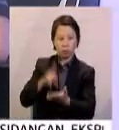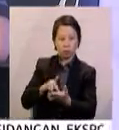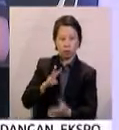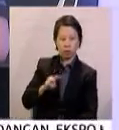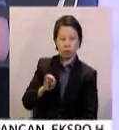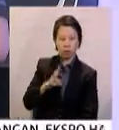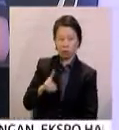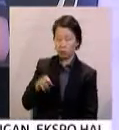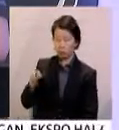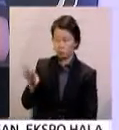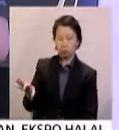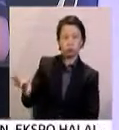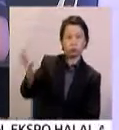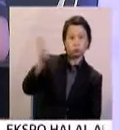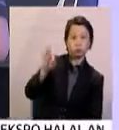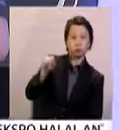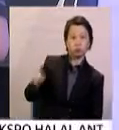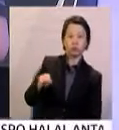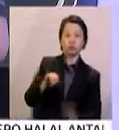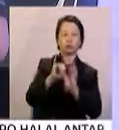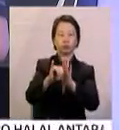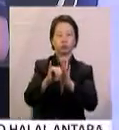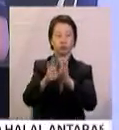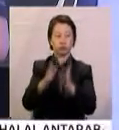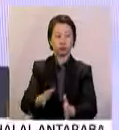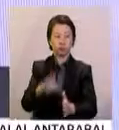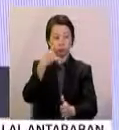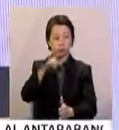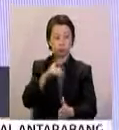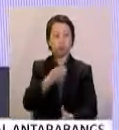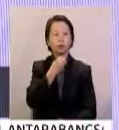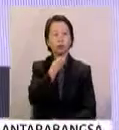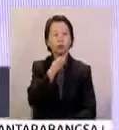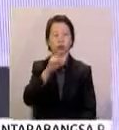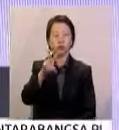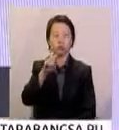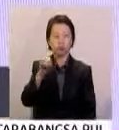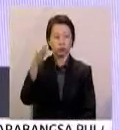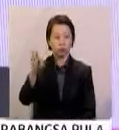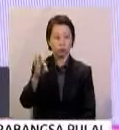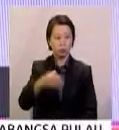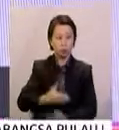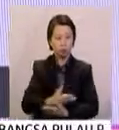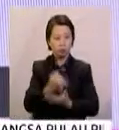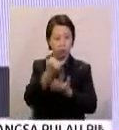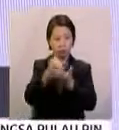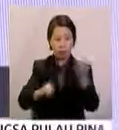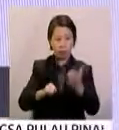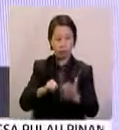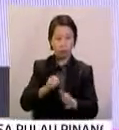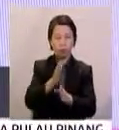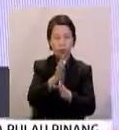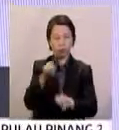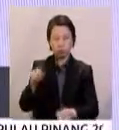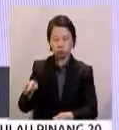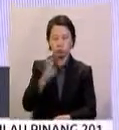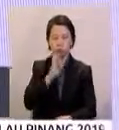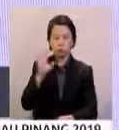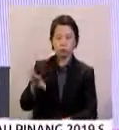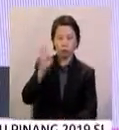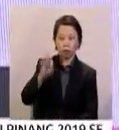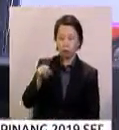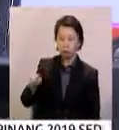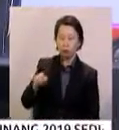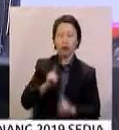One, dilantik sebagai ikon e-sukan Perak 2019. Anak kelahiran Bagan Serai ini menyifatkan